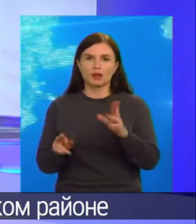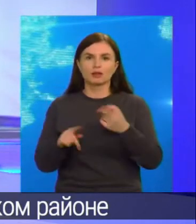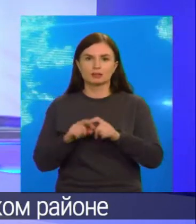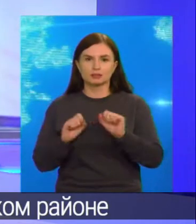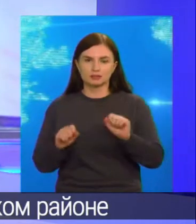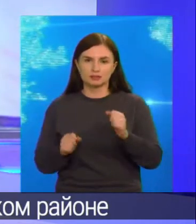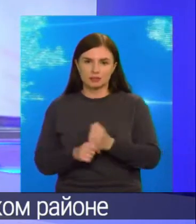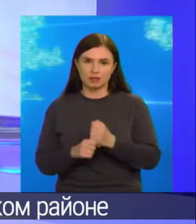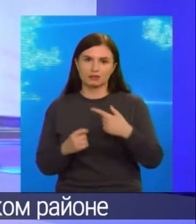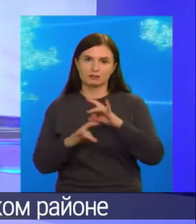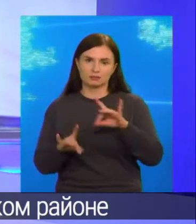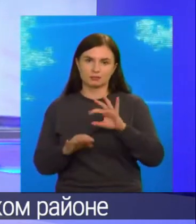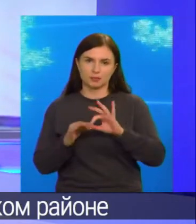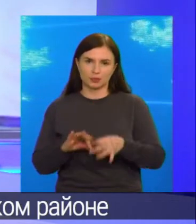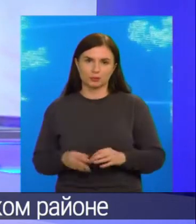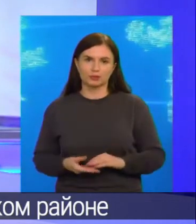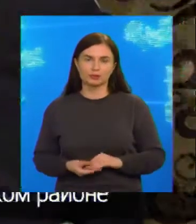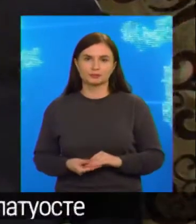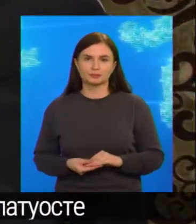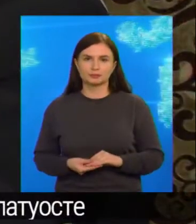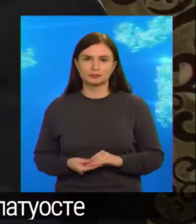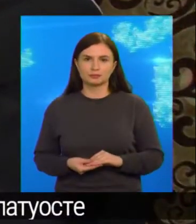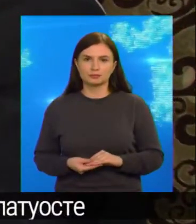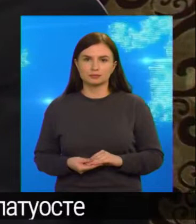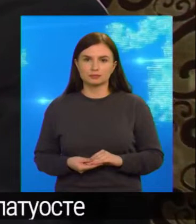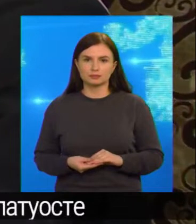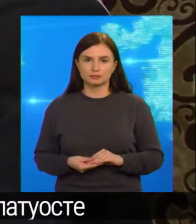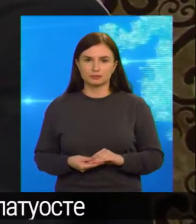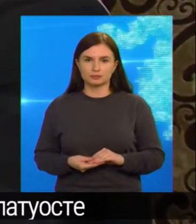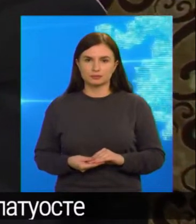подробности в материале Эльвиры Хафизовой. На одну маску,